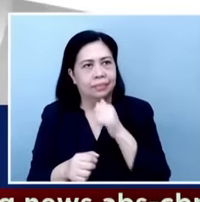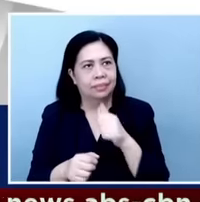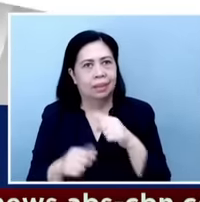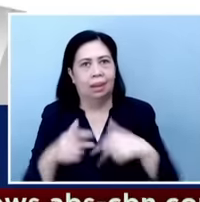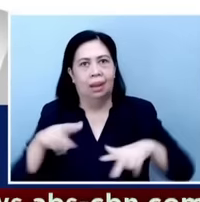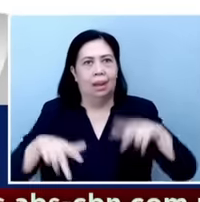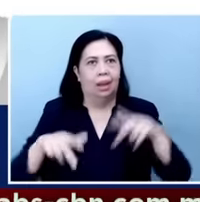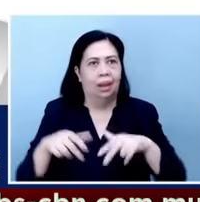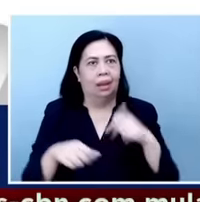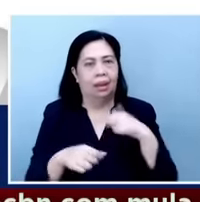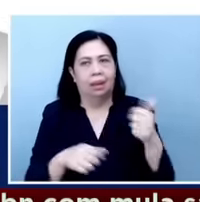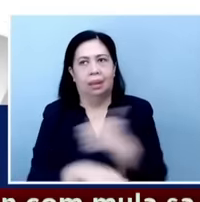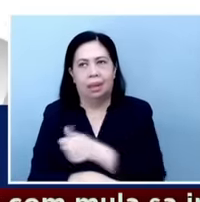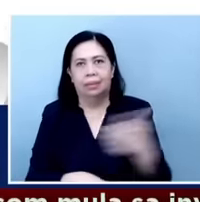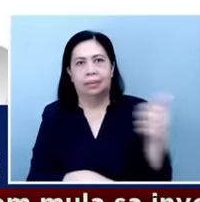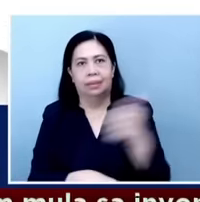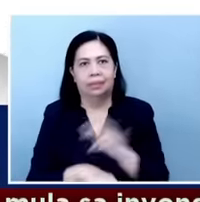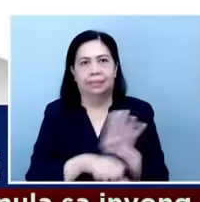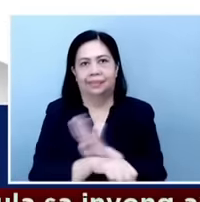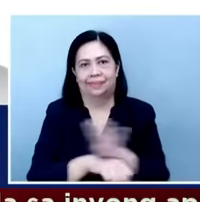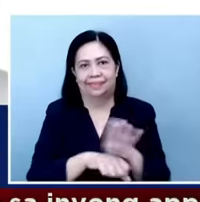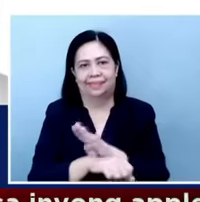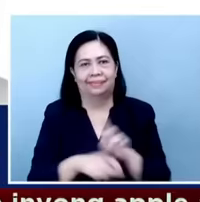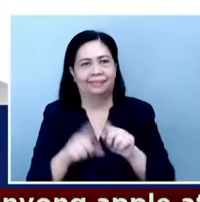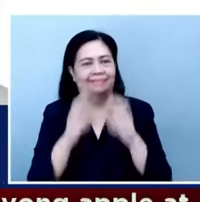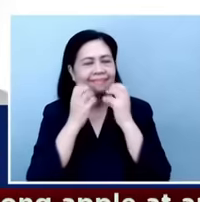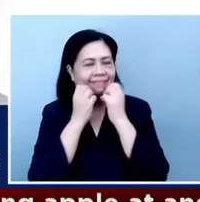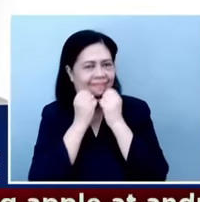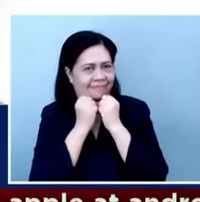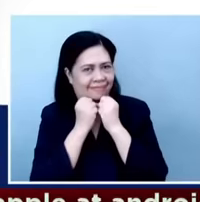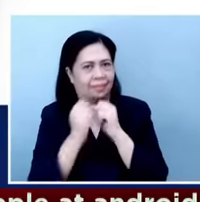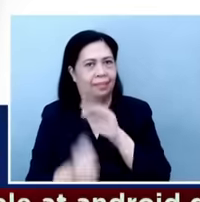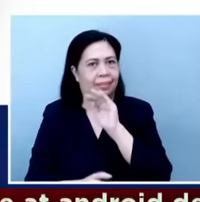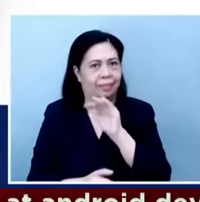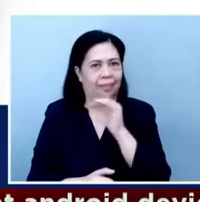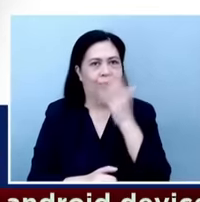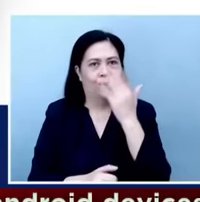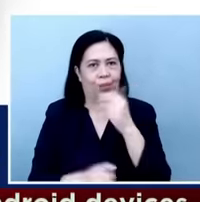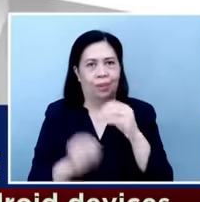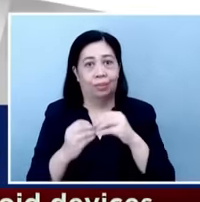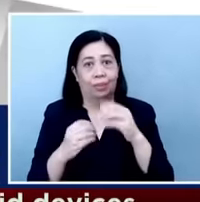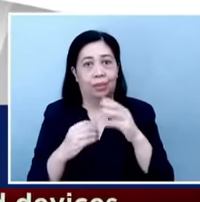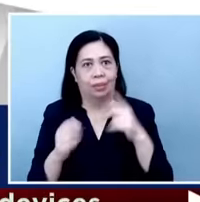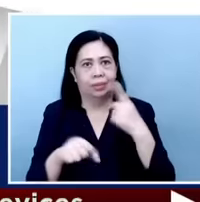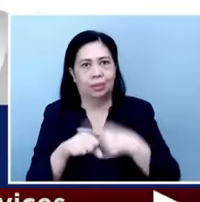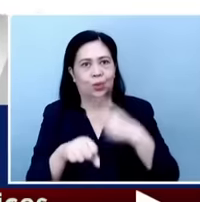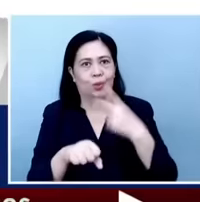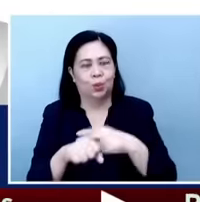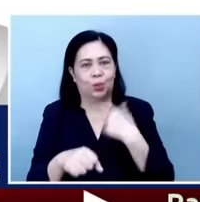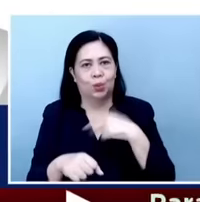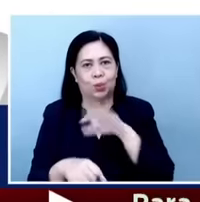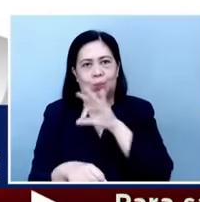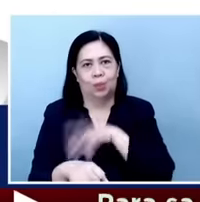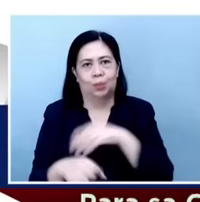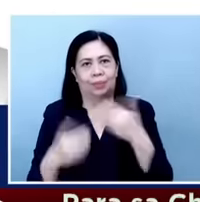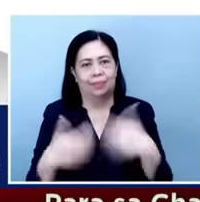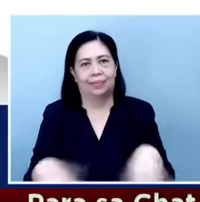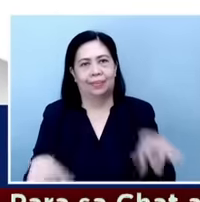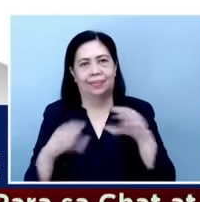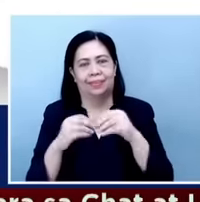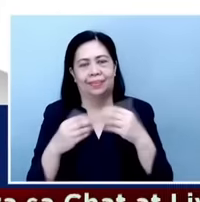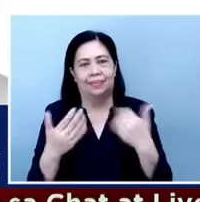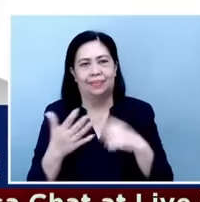nagkanda-ugaga sa kababiyahe. Pero sulit naman anya ang pagod dahil higit pa sa doble ang kinita niya bago nagtapos ang